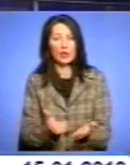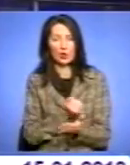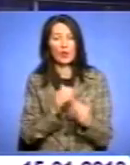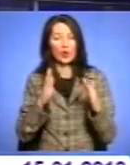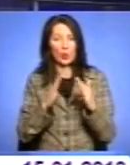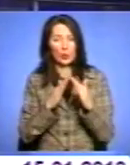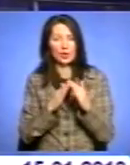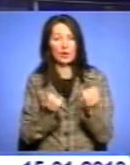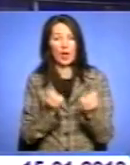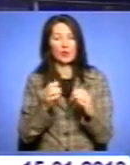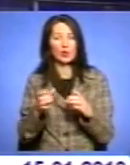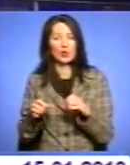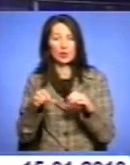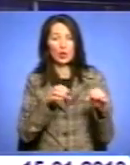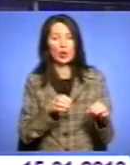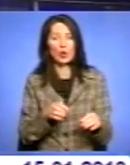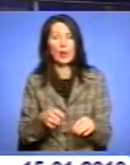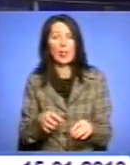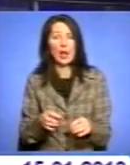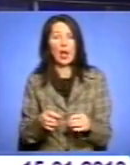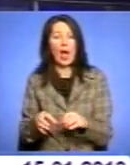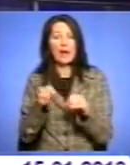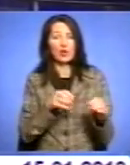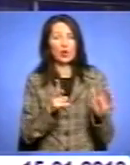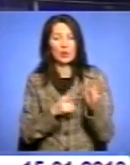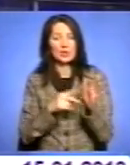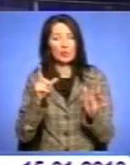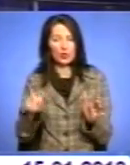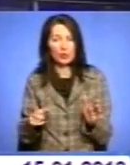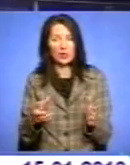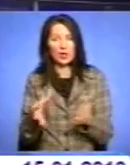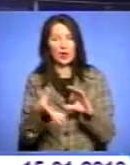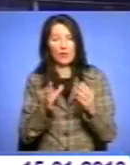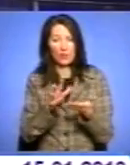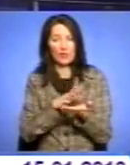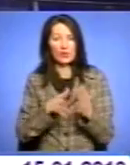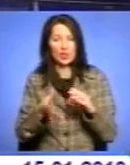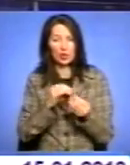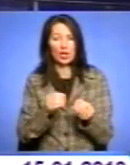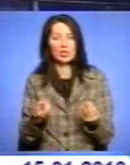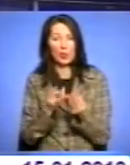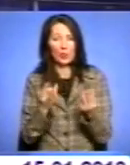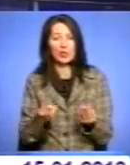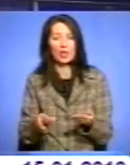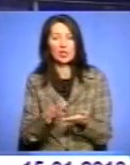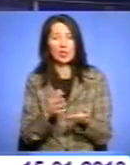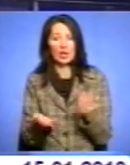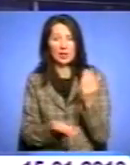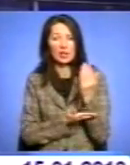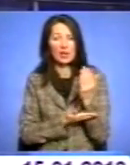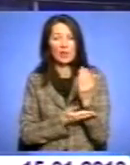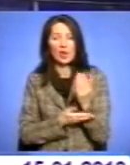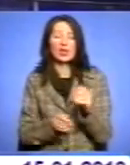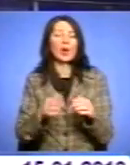та евакуйовано 7 працівників об'єкту. Внаслідок пожежі вогнем знищено дерев'яне перекриття на площі 10 квадратних метрів